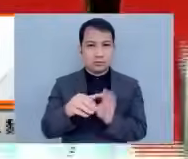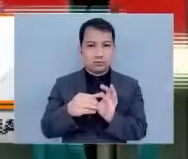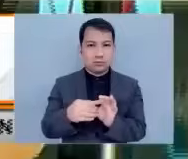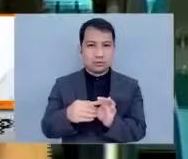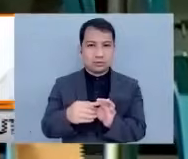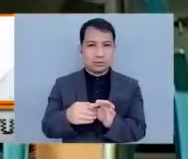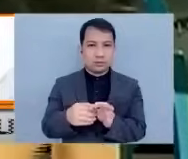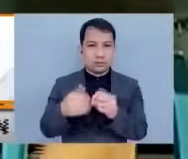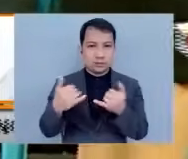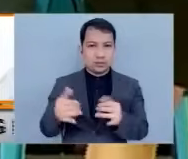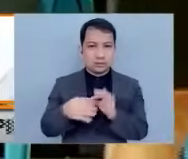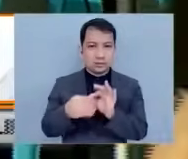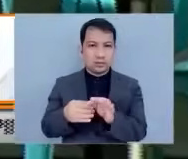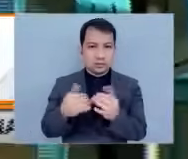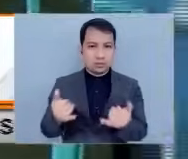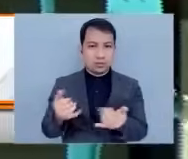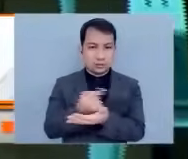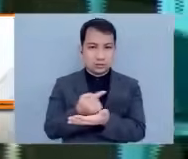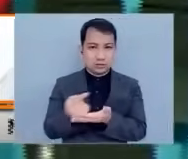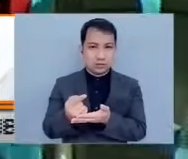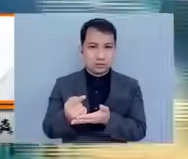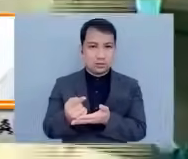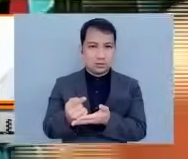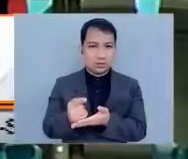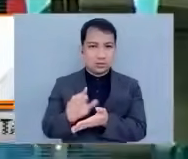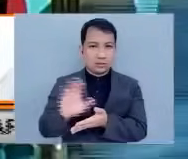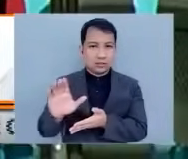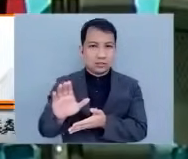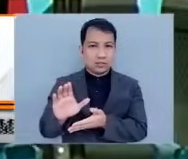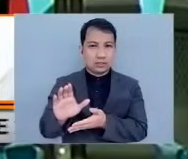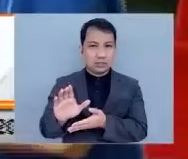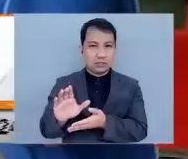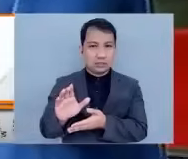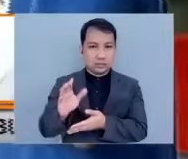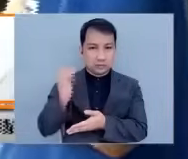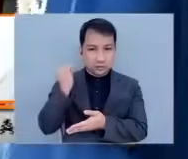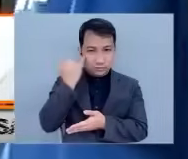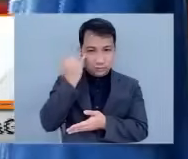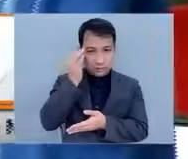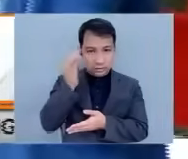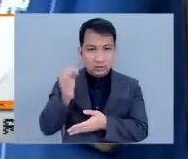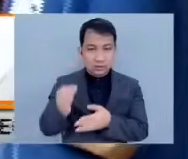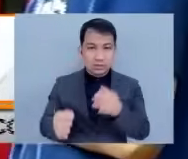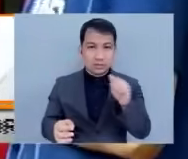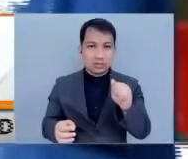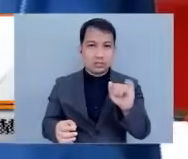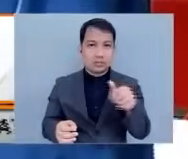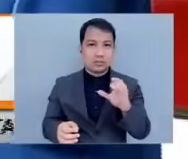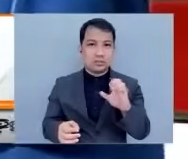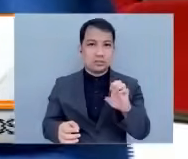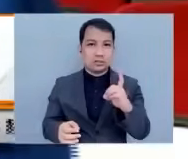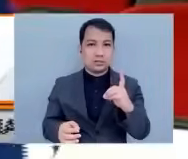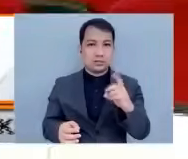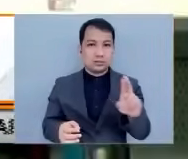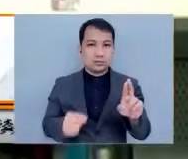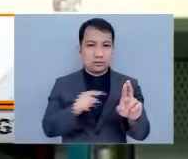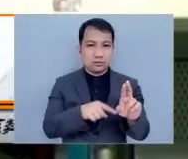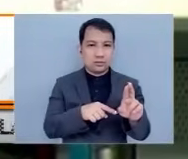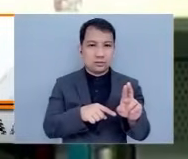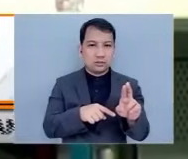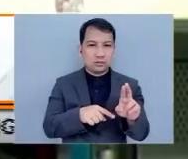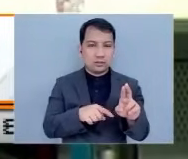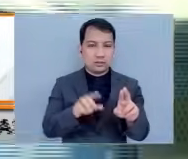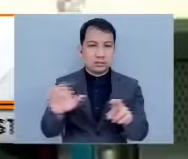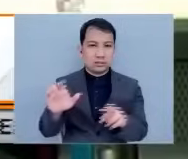makakapaglaro ngayong window ang mga big man ng Gilas na sina June Mar Fajardo at AJ Edu. May iniindang calf injury si Fajardo